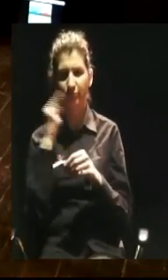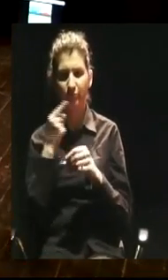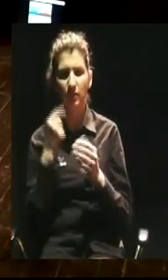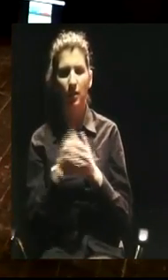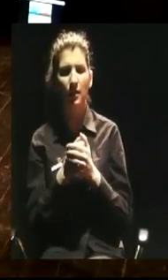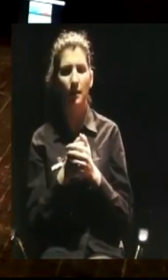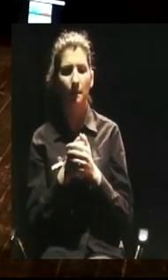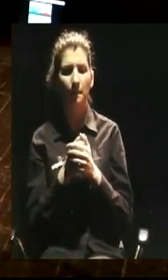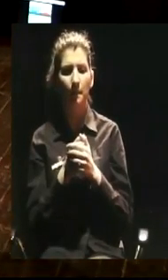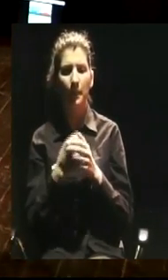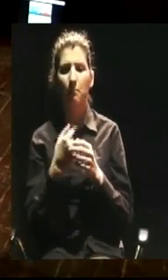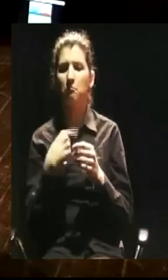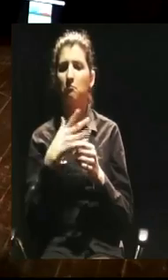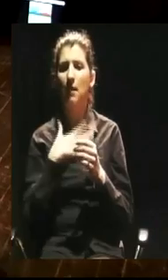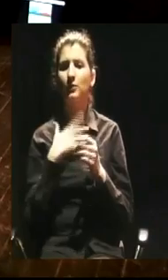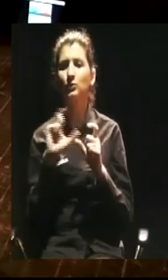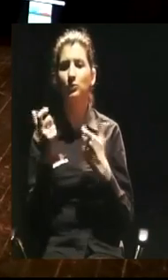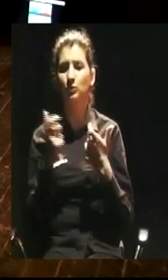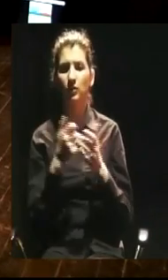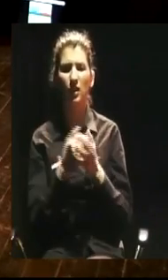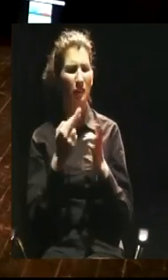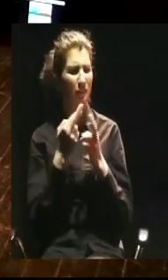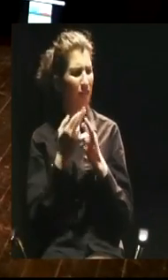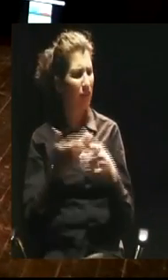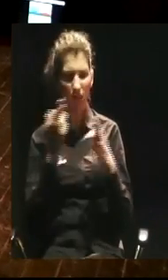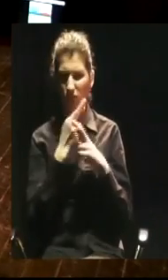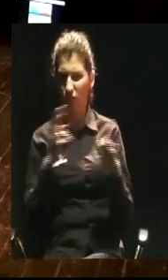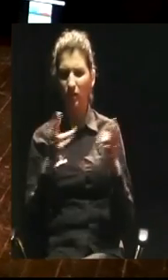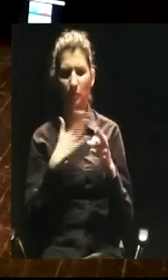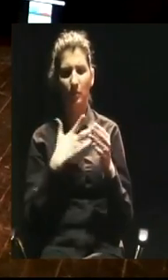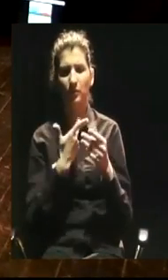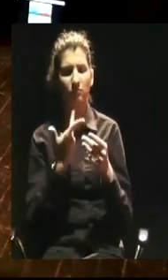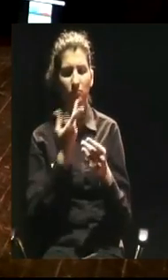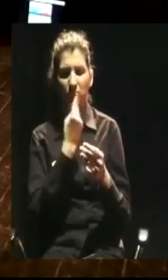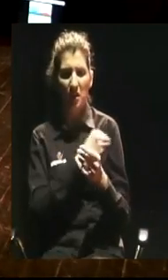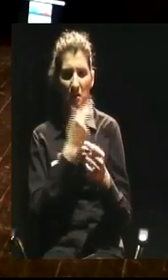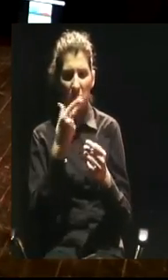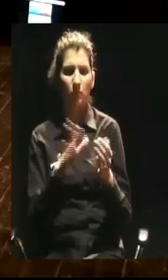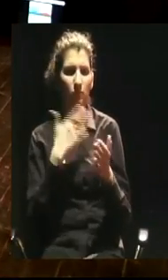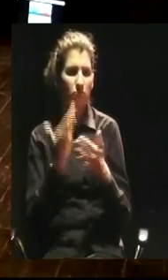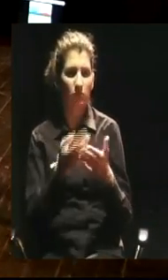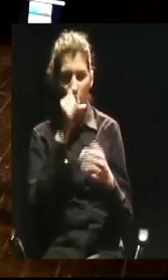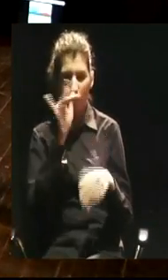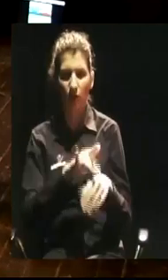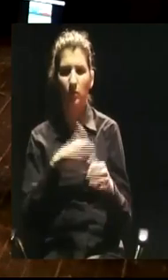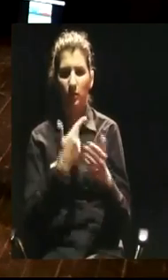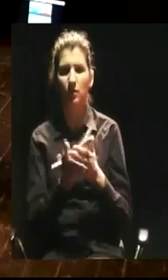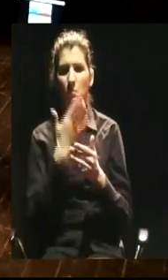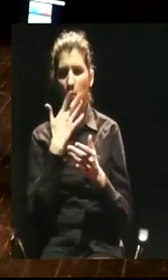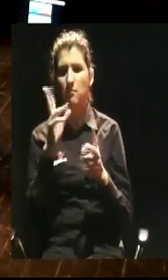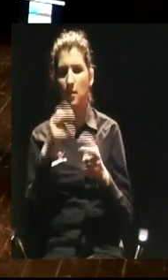My posiadamy przecież mnóstwo niematerialnych rzeczy. Na przykład mówimy: mam